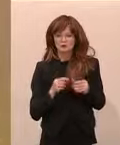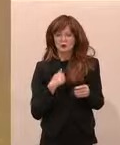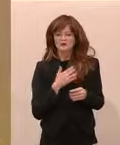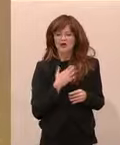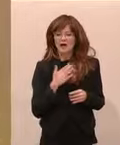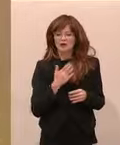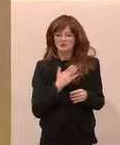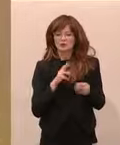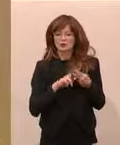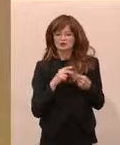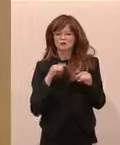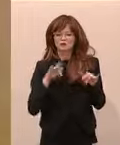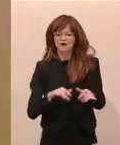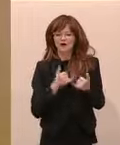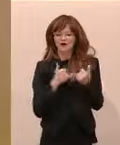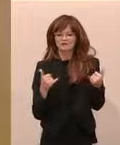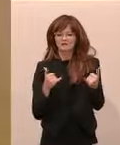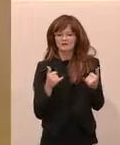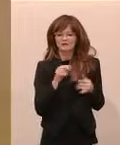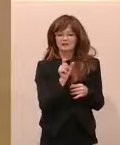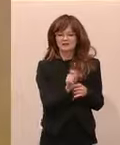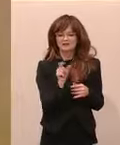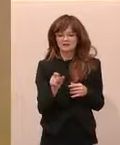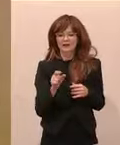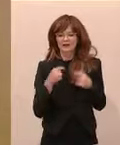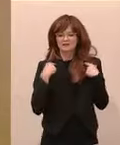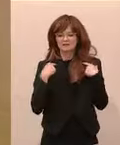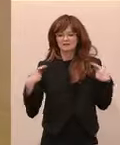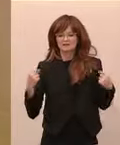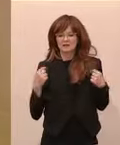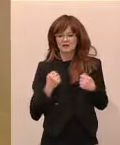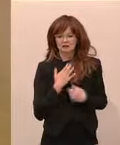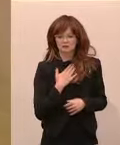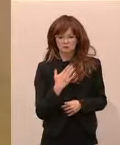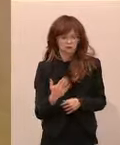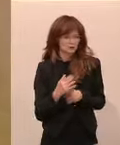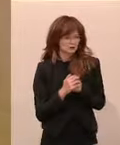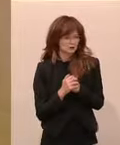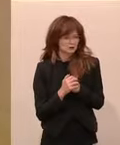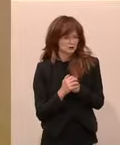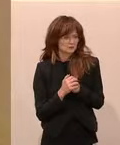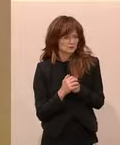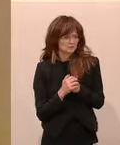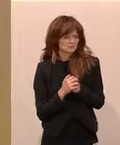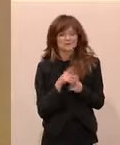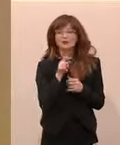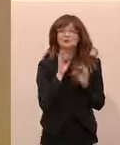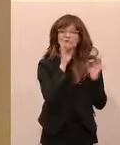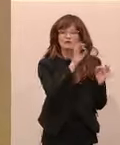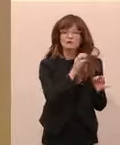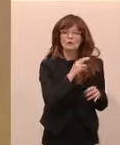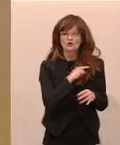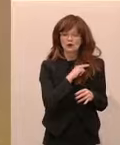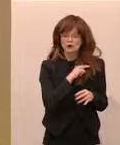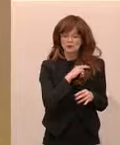Zivilcourage. Ja, die Regierung hat Kompetenzen im Internet, wenn es darum geht, den Bürgern die Amtswege zu erleichtern. Es werden